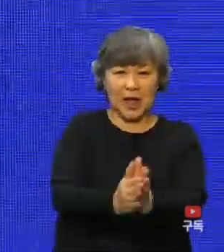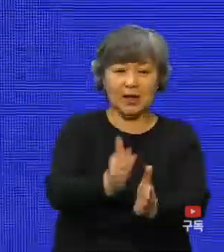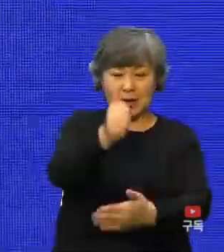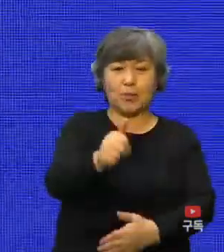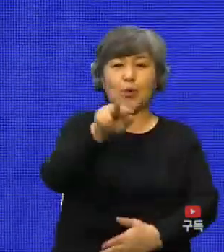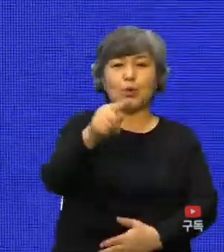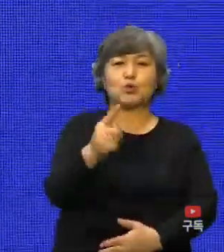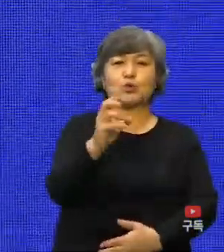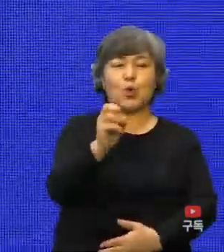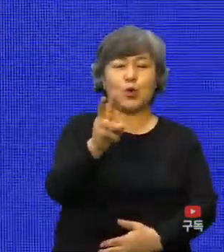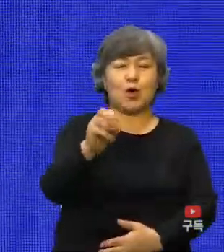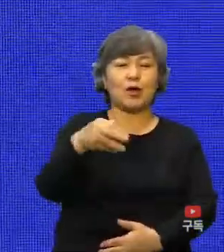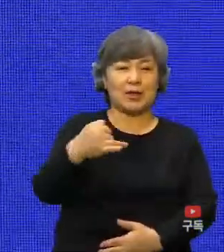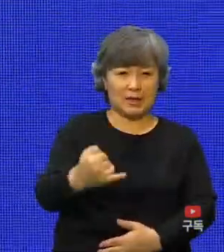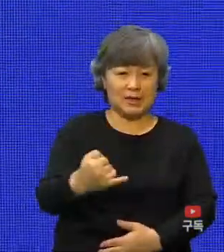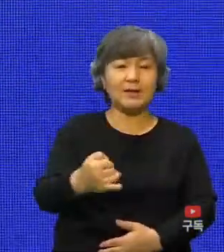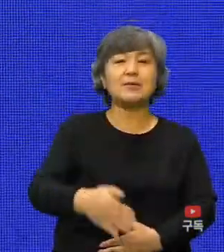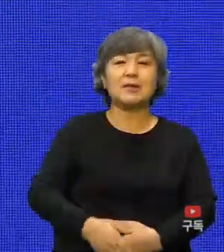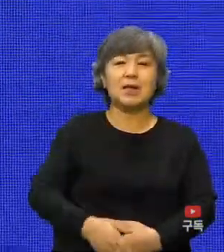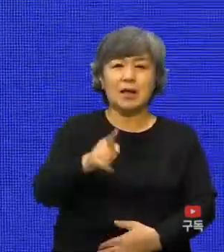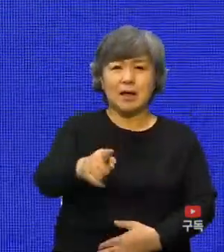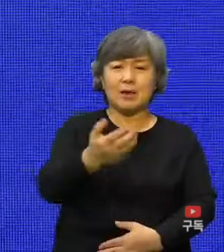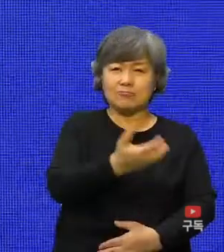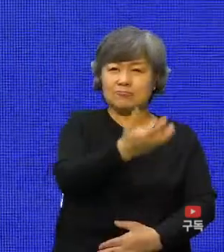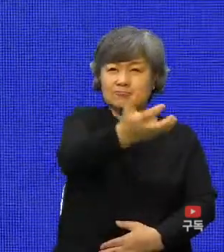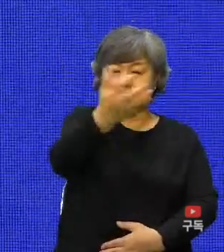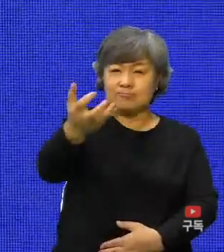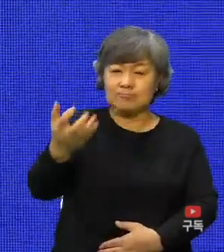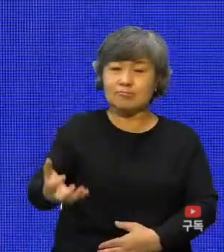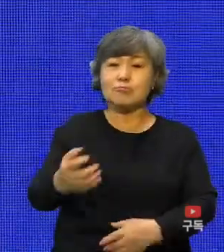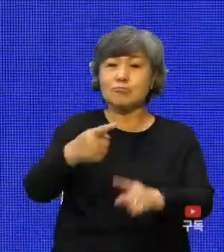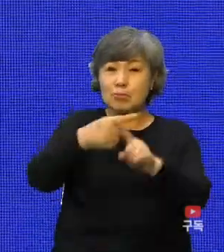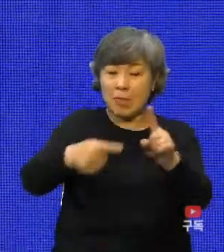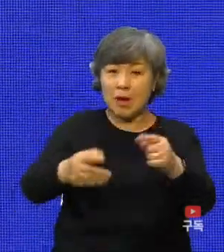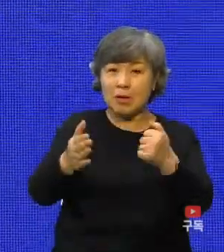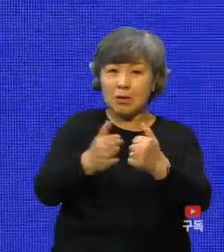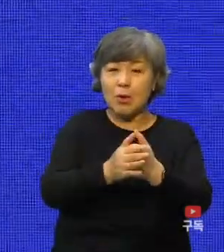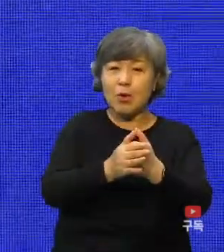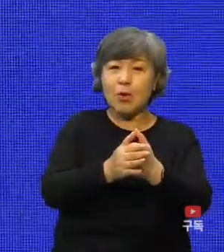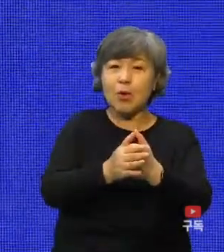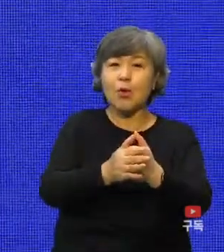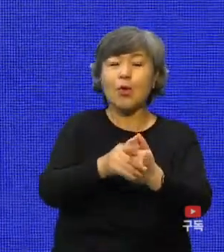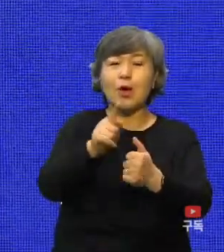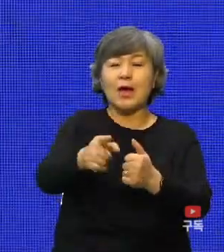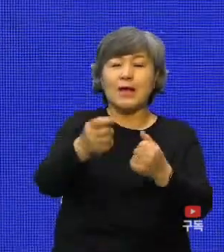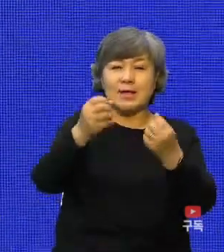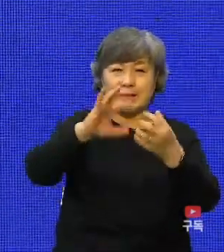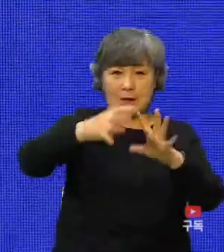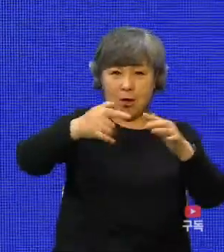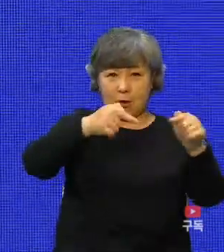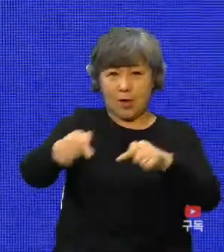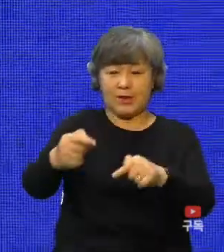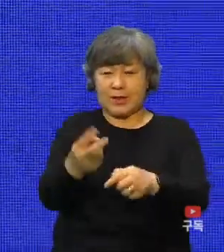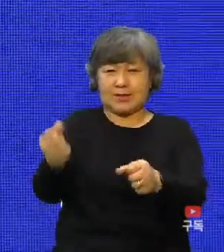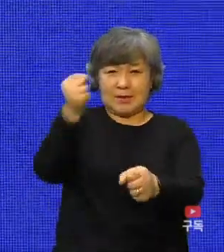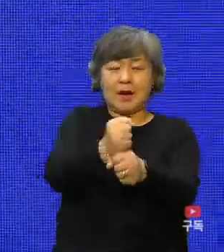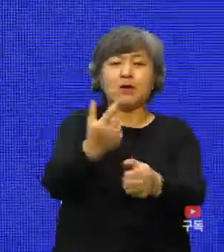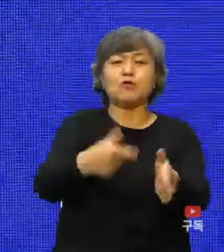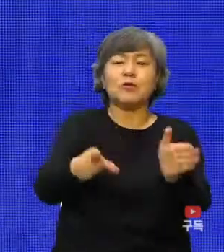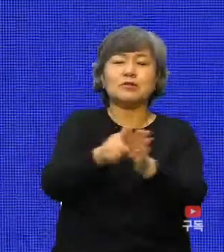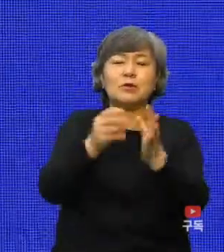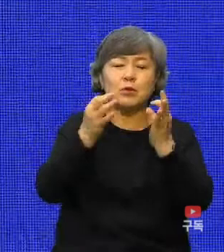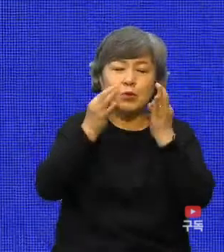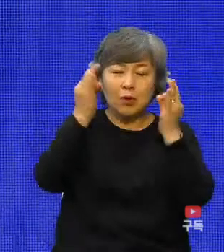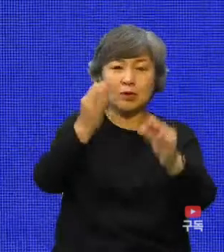송영길입니다. 민주당의 대선 순회 경선이 어느덧 반환점을 돌아 정권 재창출을 향해 힘차게 달려가고